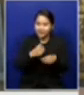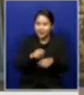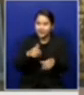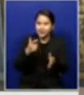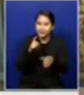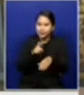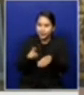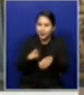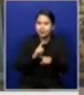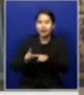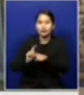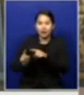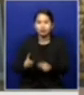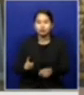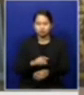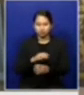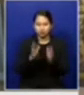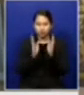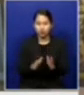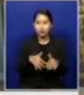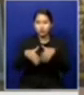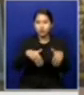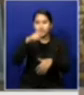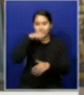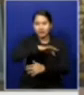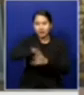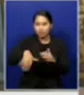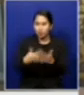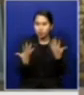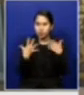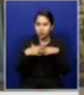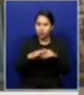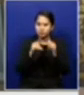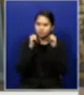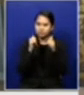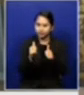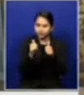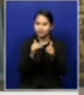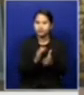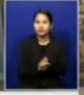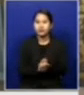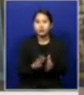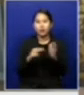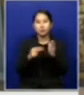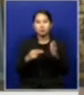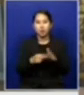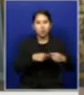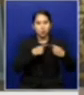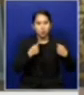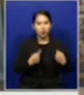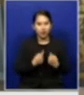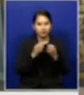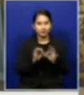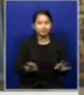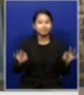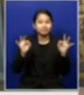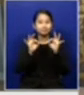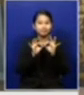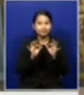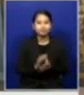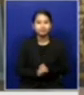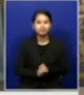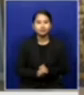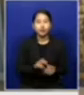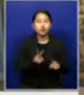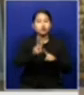ความร่วมมือเป็นอย่างดีเป็นหัวใจของความสำเร็จในครั้งนี้อันที่สองต้องชมเช